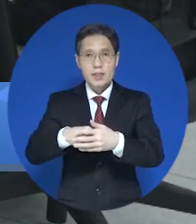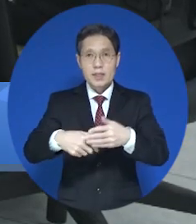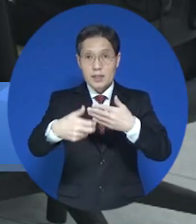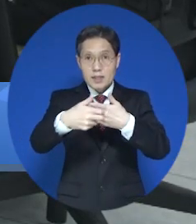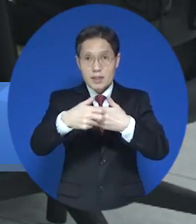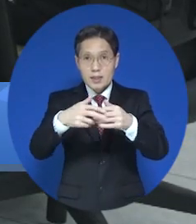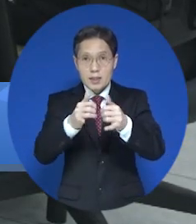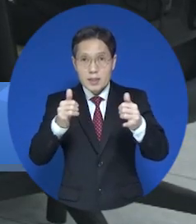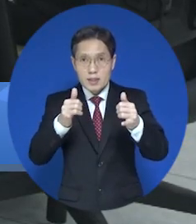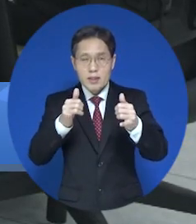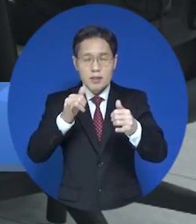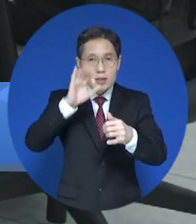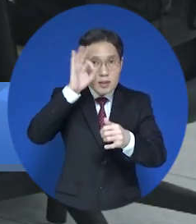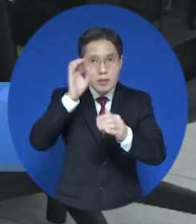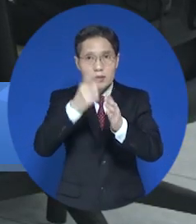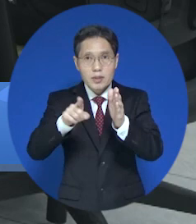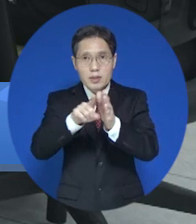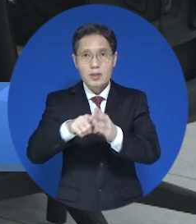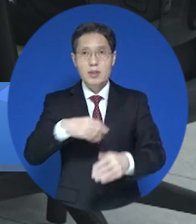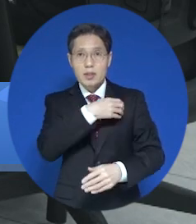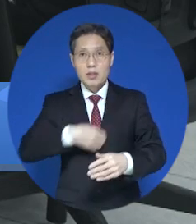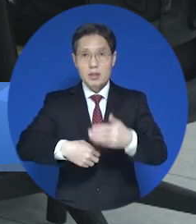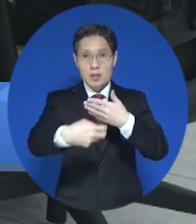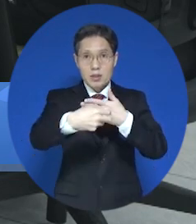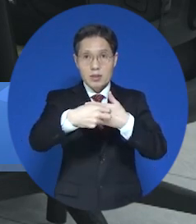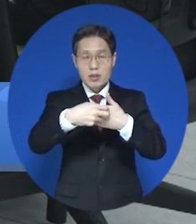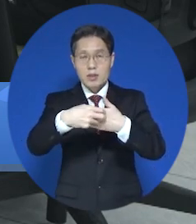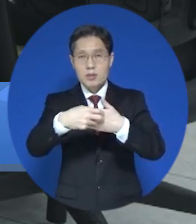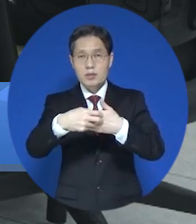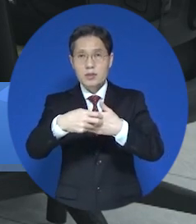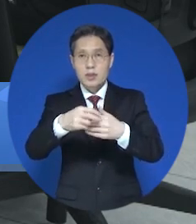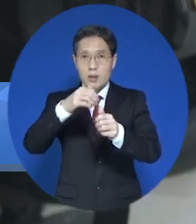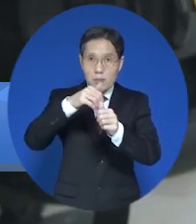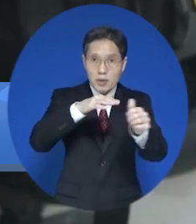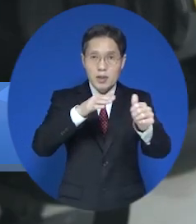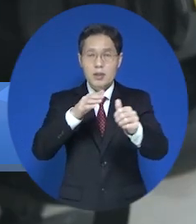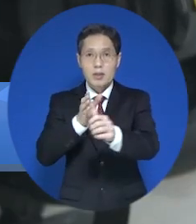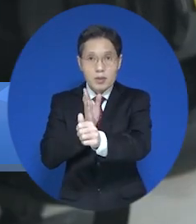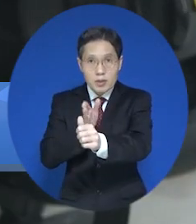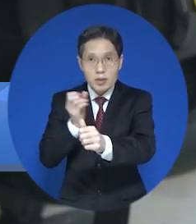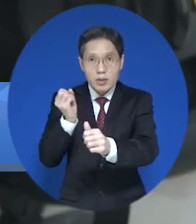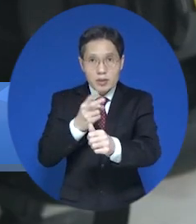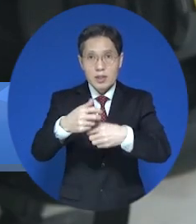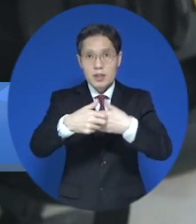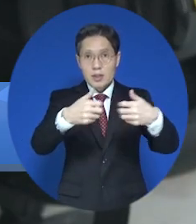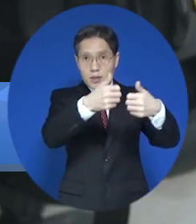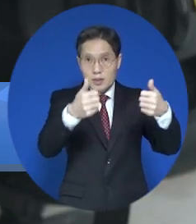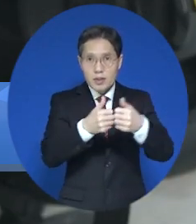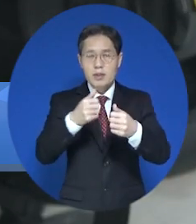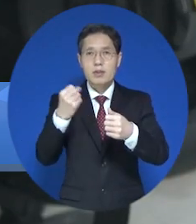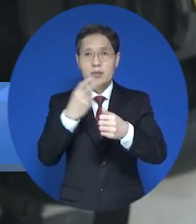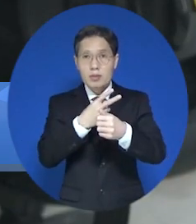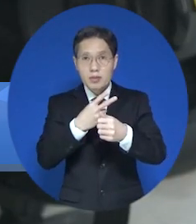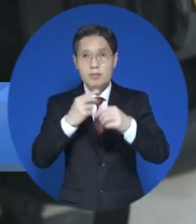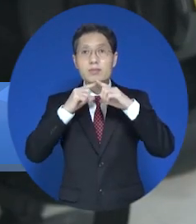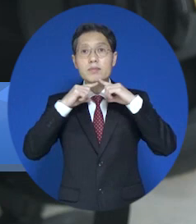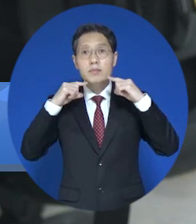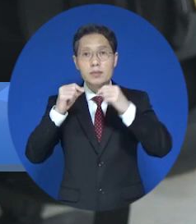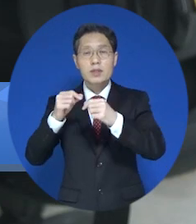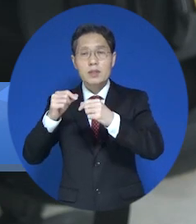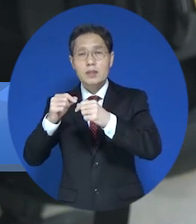확보를 위해서는 공중보건의사 투입 지원을 요청한 것 동시에 의사 외과 간호사 배와 협약을 맺고